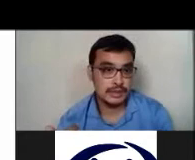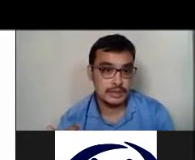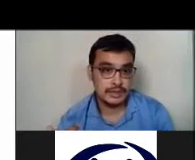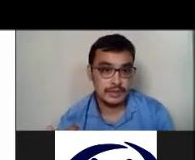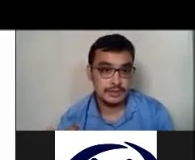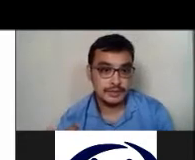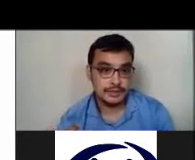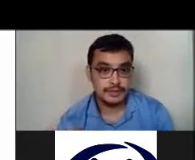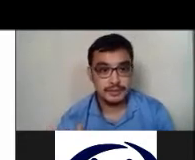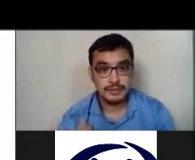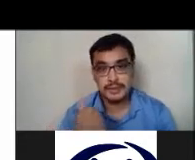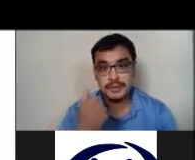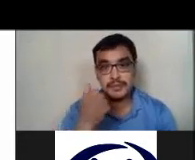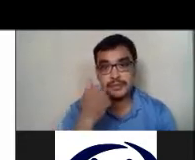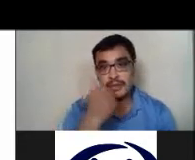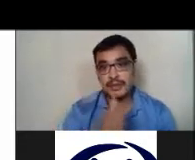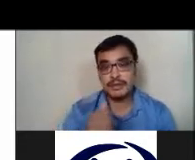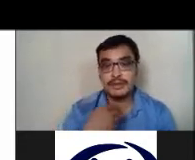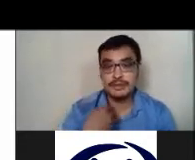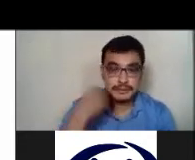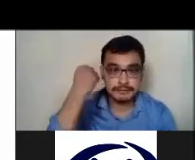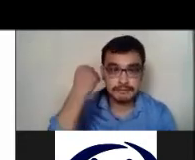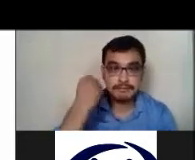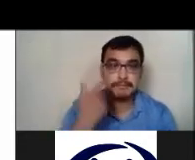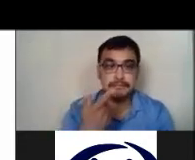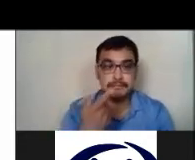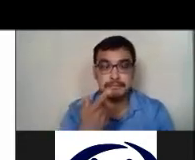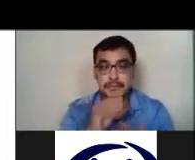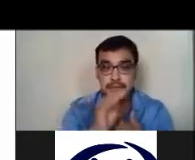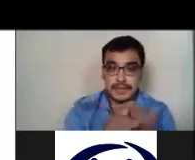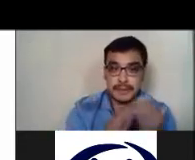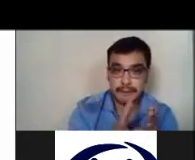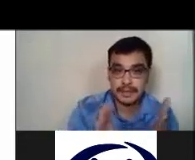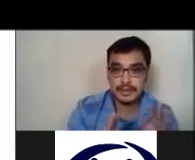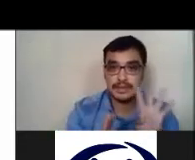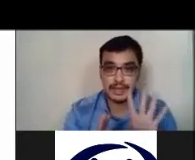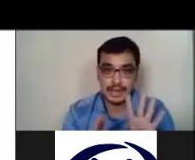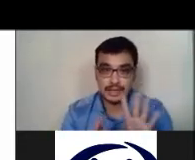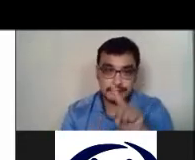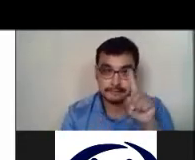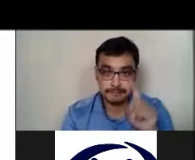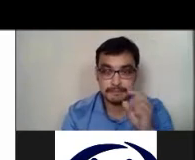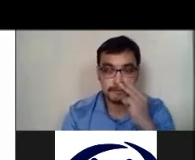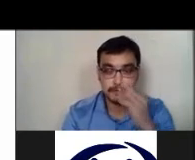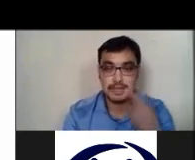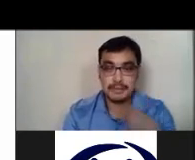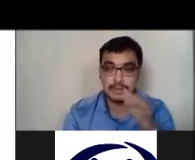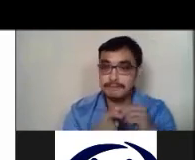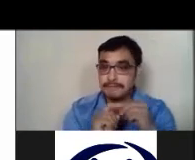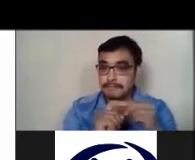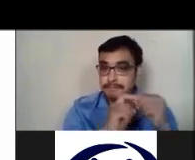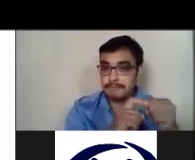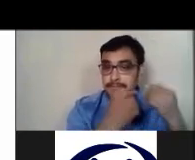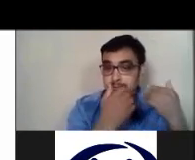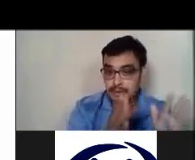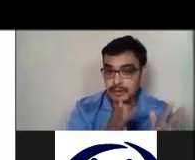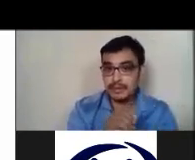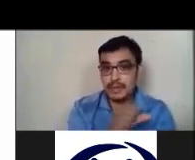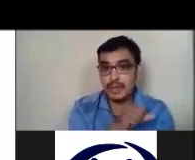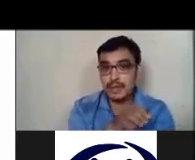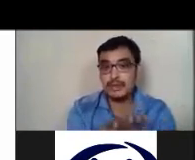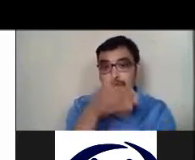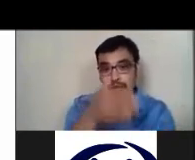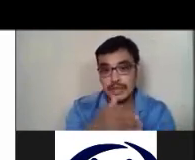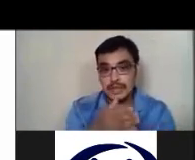अब सुसाइड स्क्रिनिङ क्वेसन्सको 4 क्वेसनमा चाहिँ हामीले सोधेका थियौँ उहाँहरूलाई. जस्तो